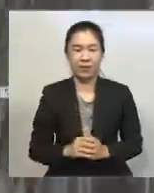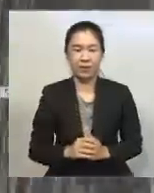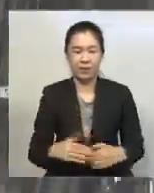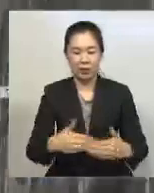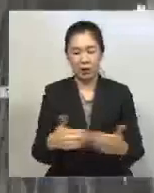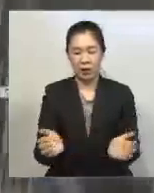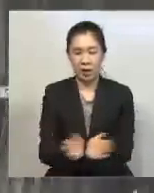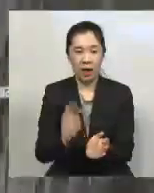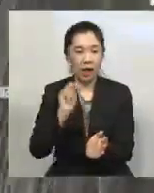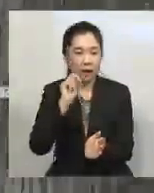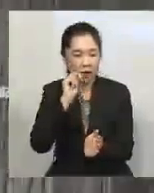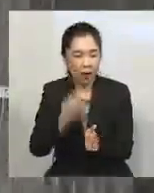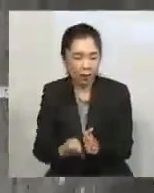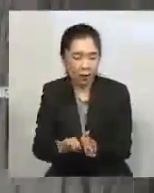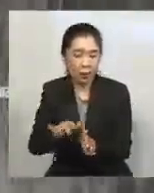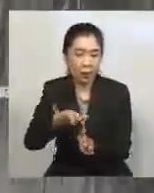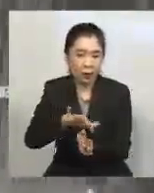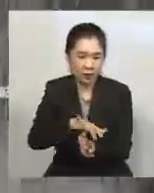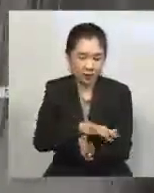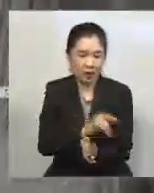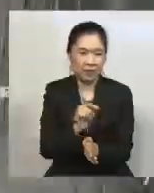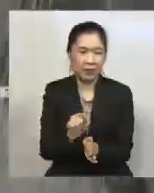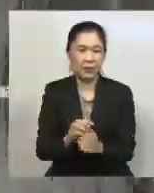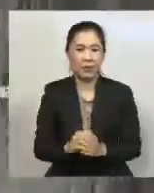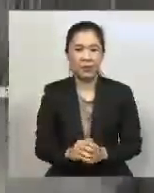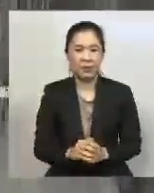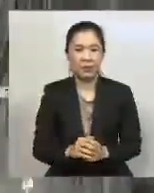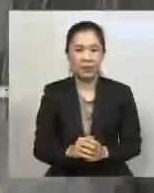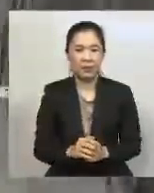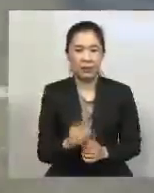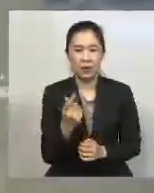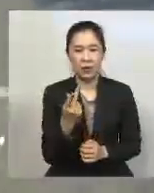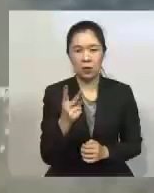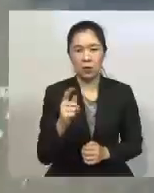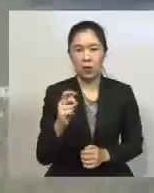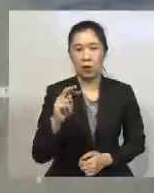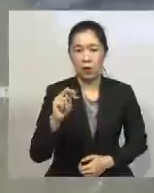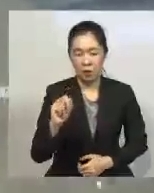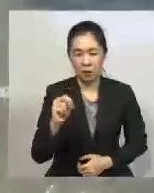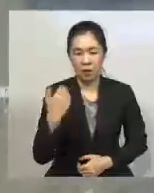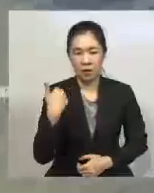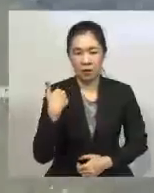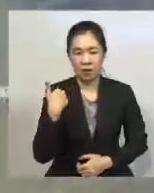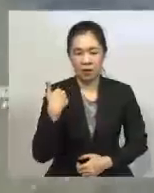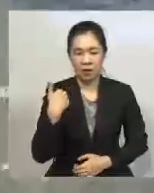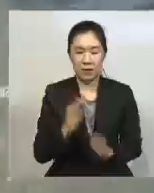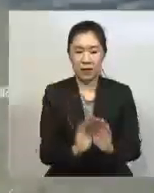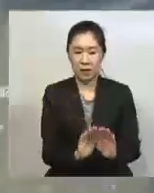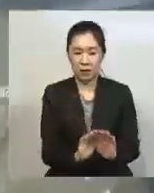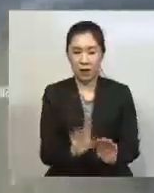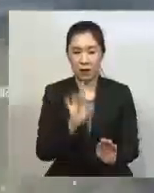ที่มีปริมาณน้ำเกินความจุอ่างก็คือที่อ่างเก็บน้ำห้วยทอนตอนบนค่ะตอนนี้มีปริมาณน้ำในอ่างเก็บ